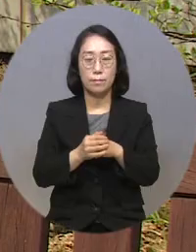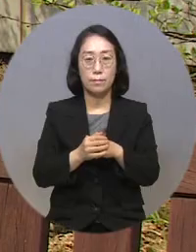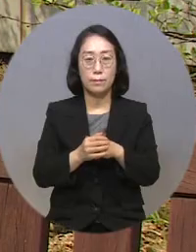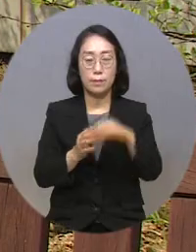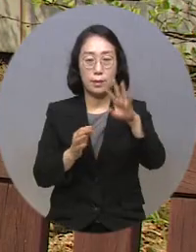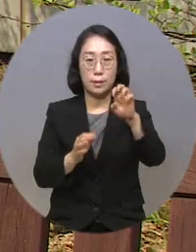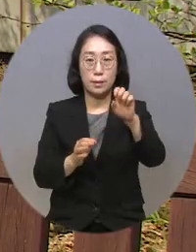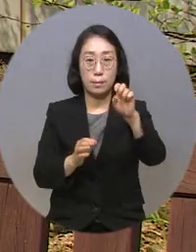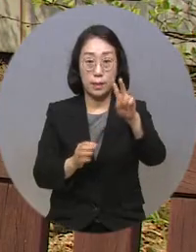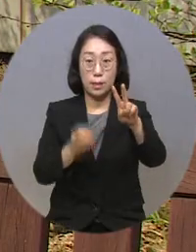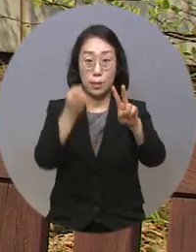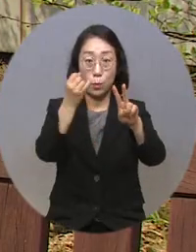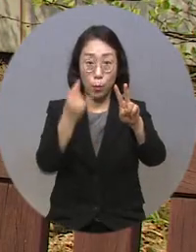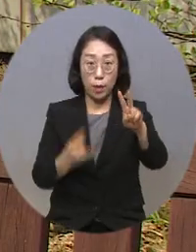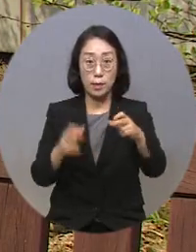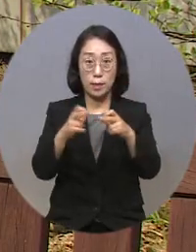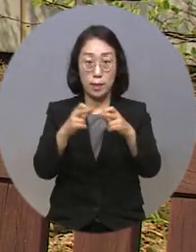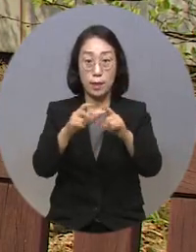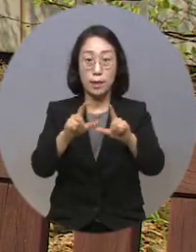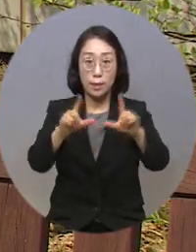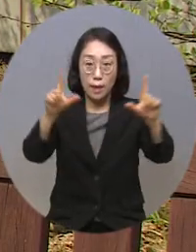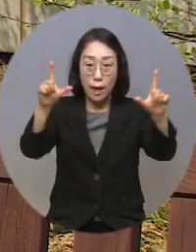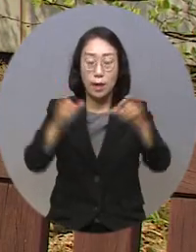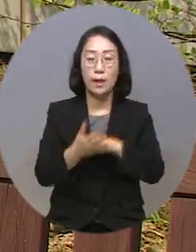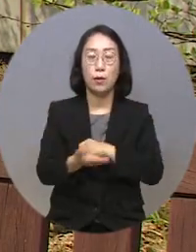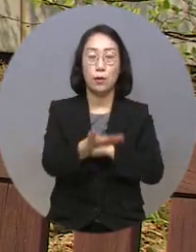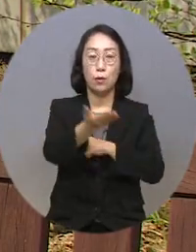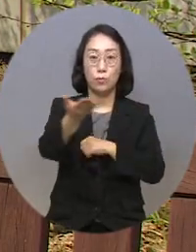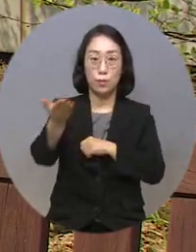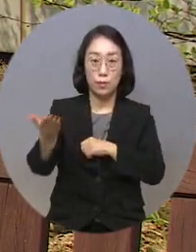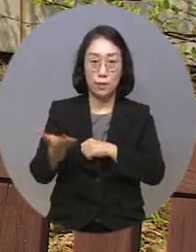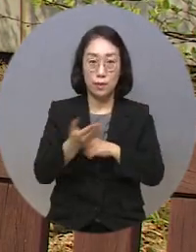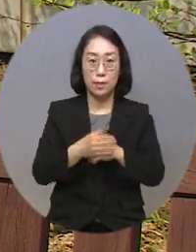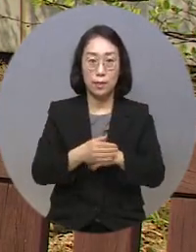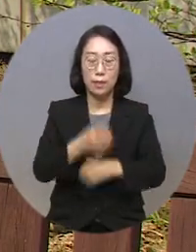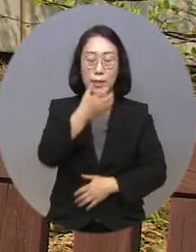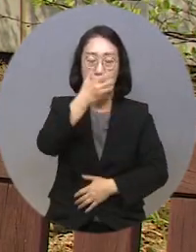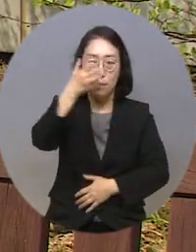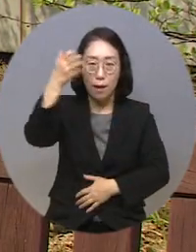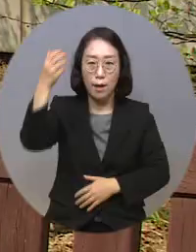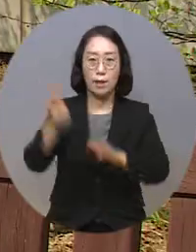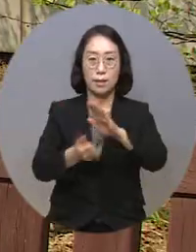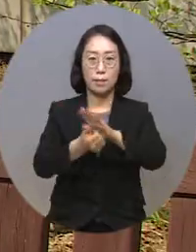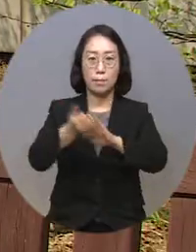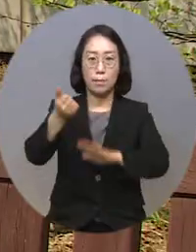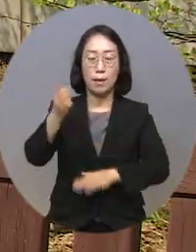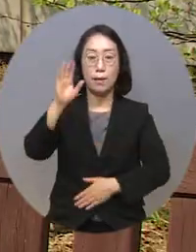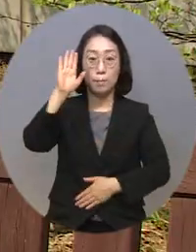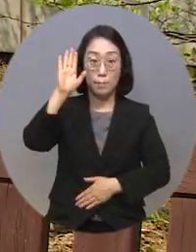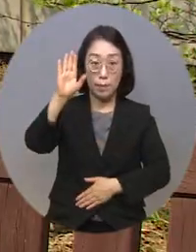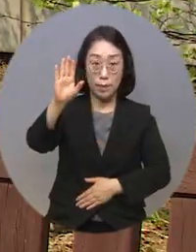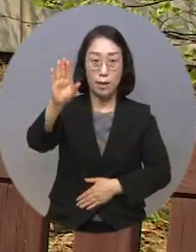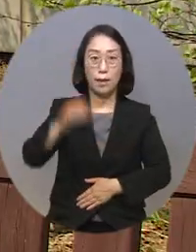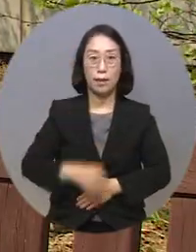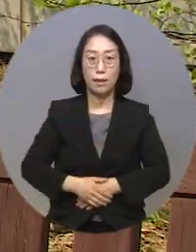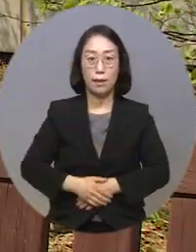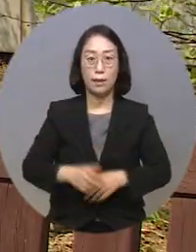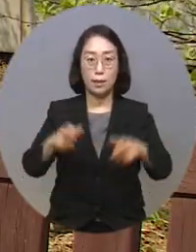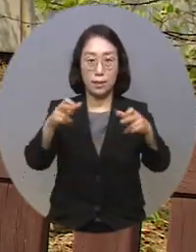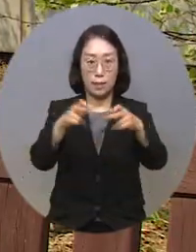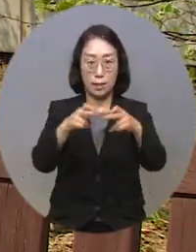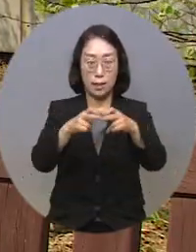제42회 장애인의 날을 맞이해서 여러분들의 꿈과 희망이 미래의